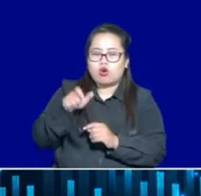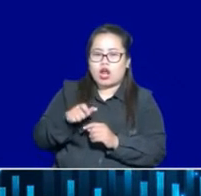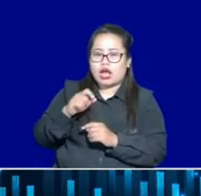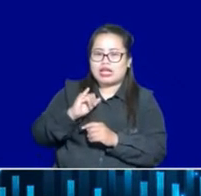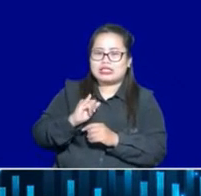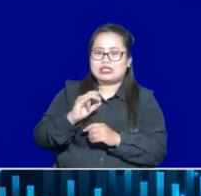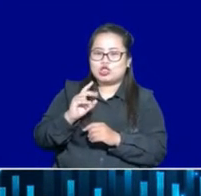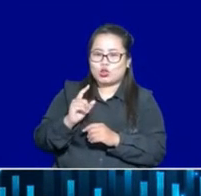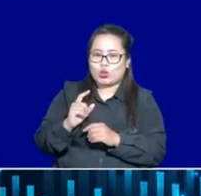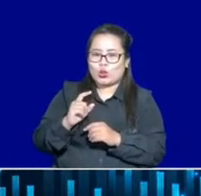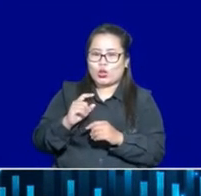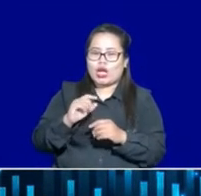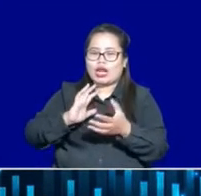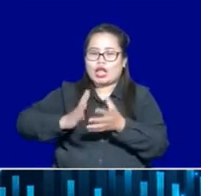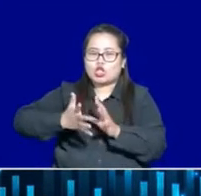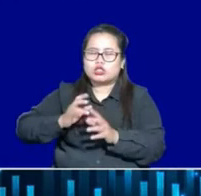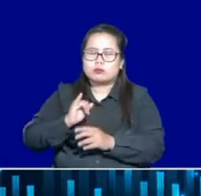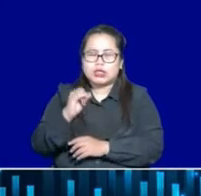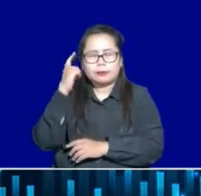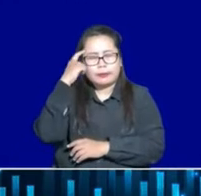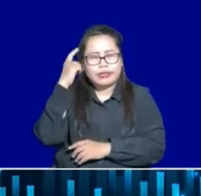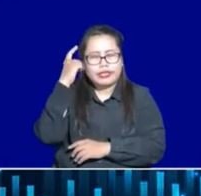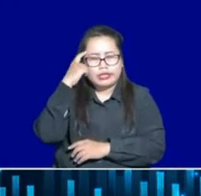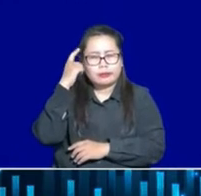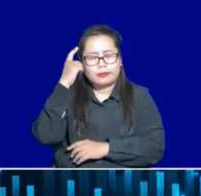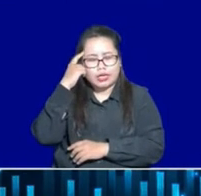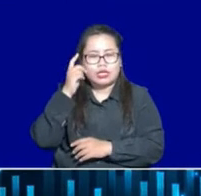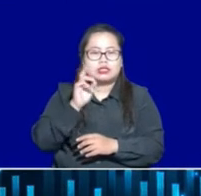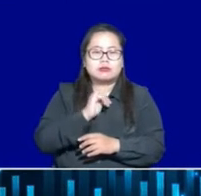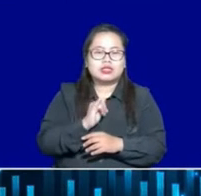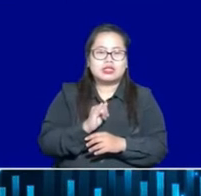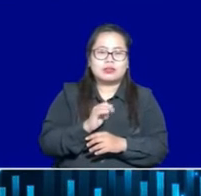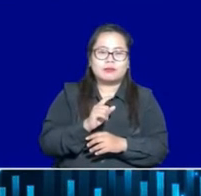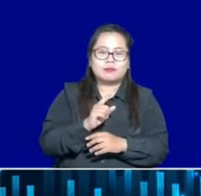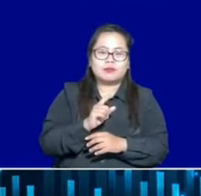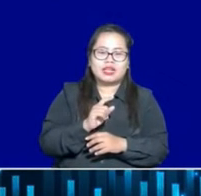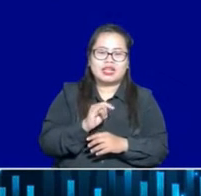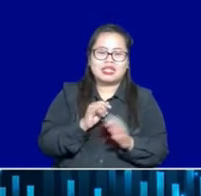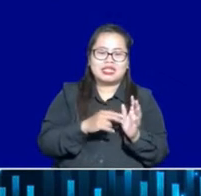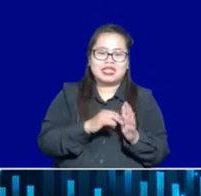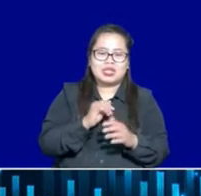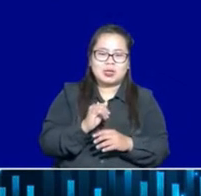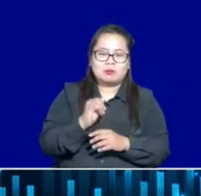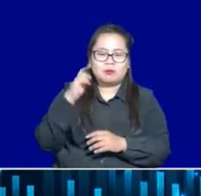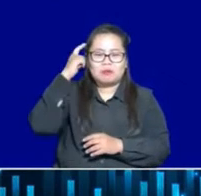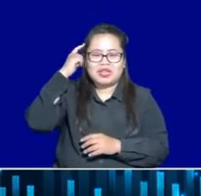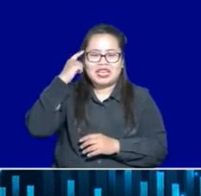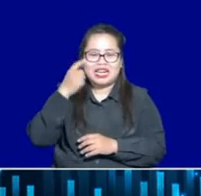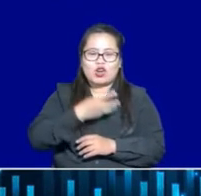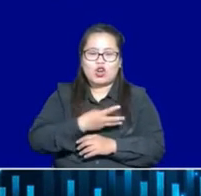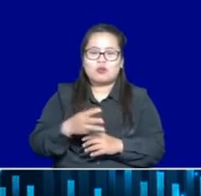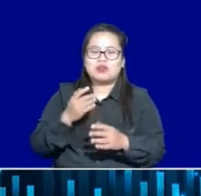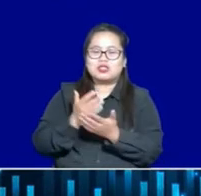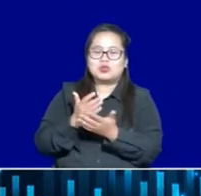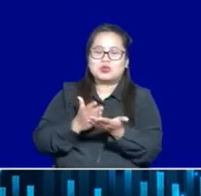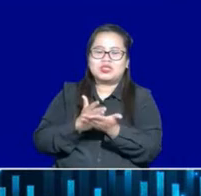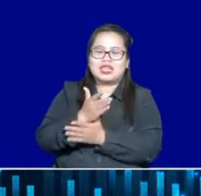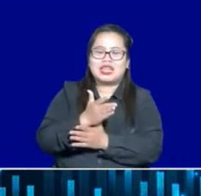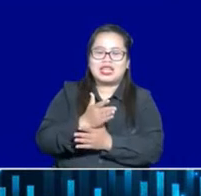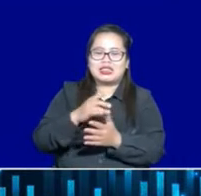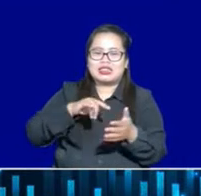pemikir. Seperti Winnie, jadi pemikir ekonomi, jurusan teknik kimia ITB.